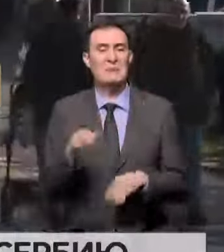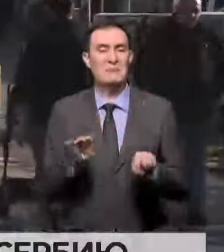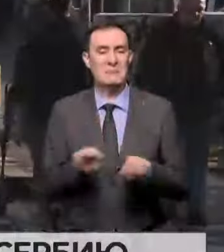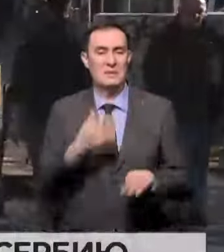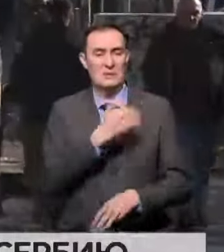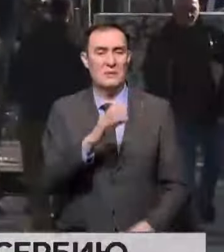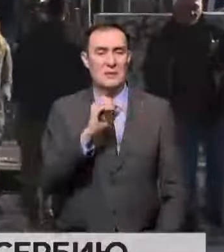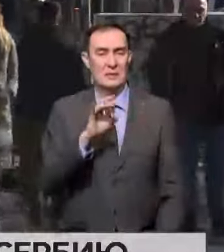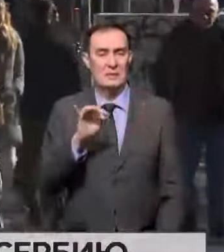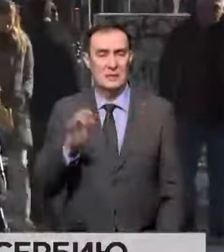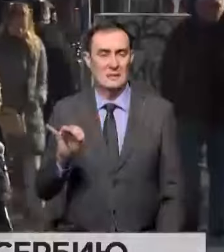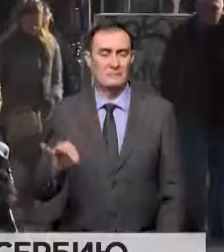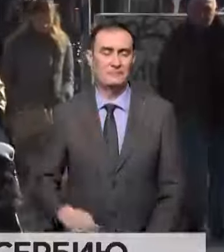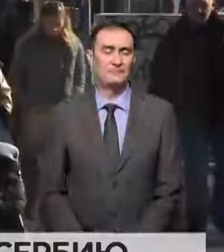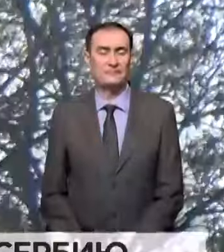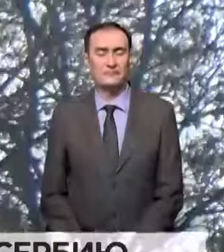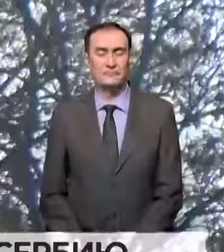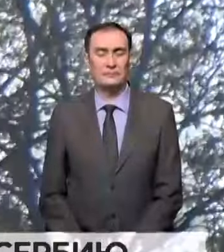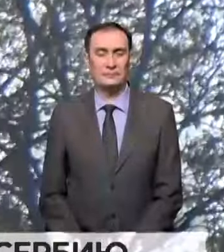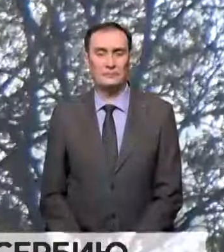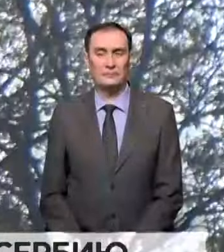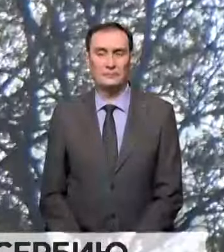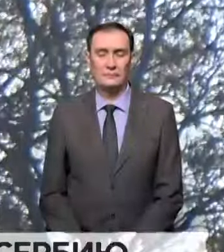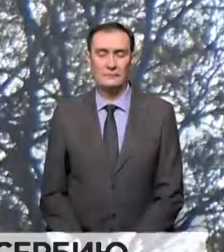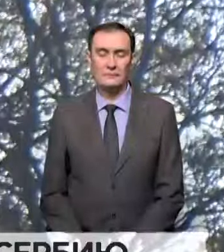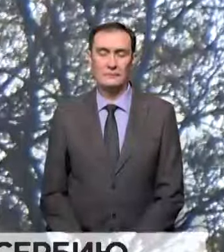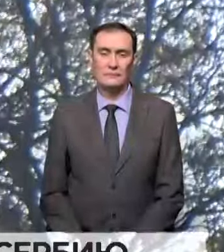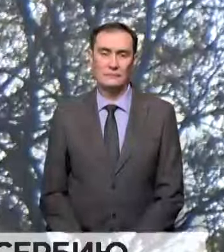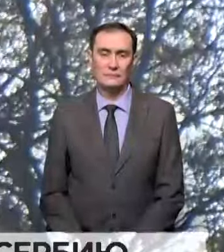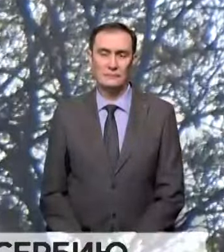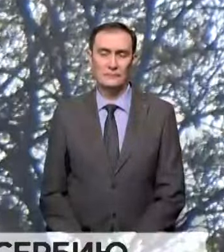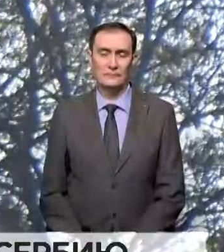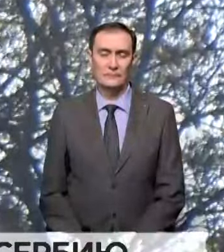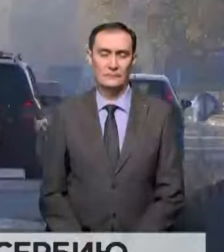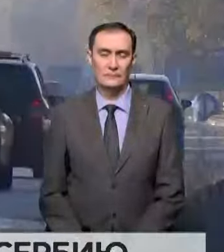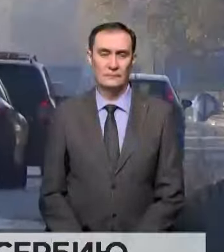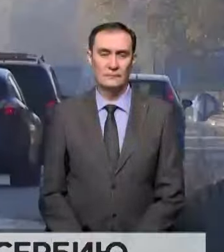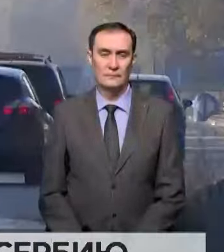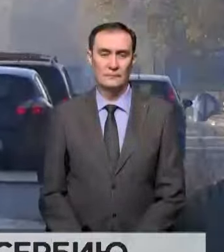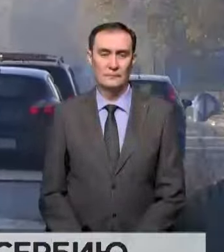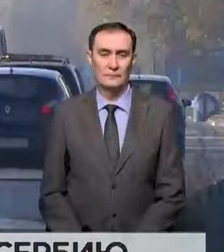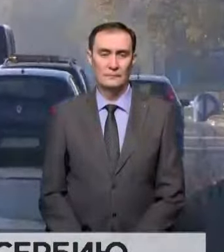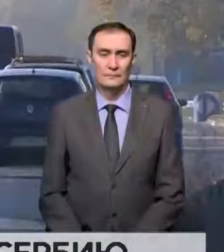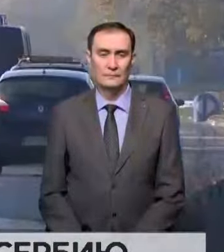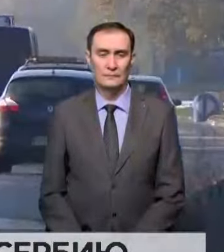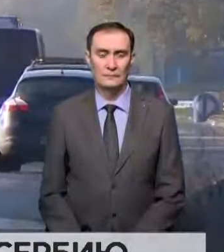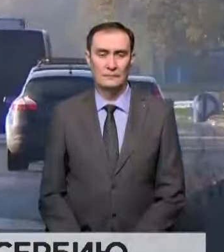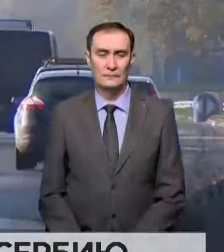премьер-министром Сербии. Динар Жанбатырова, Елеман Мустафа при поддержке телерадиокомплекса президента Казахстана 24 КЗ.